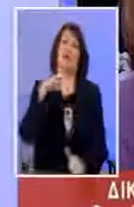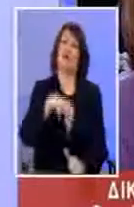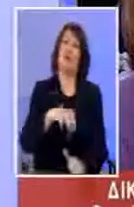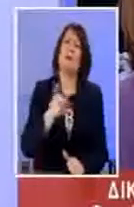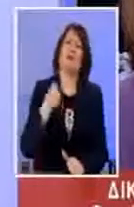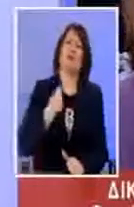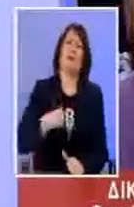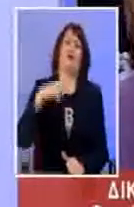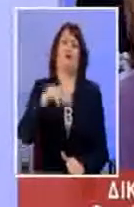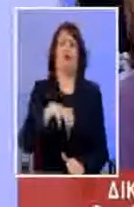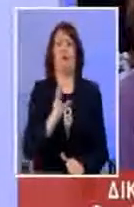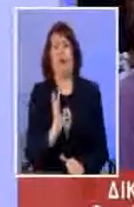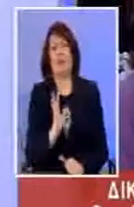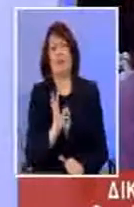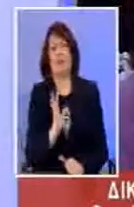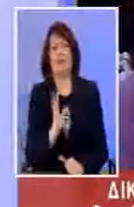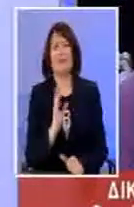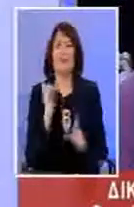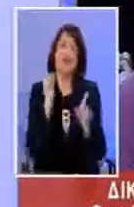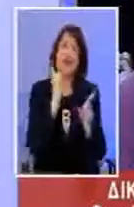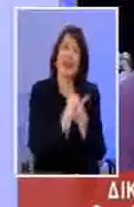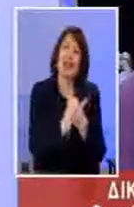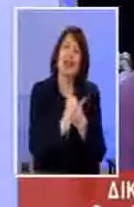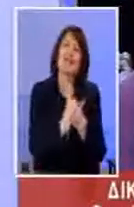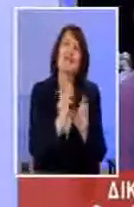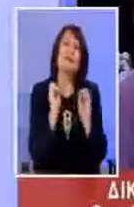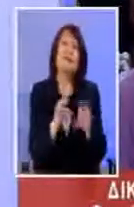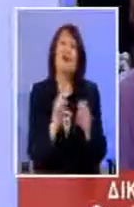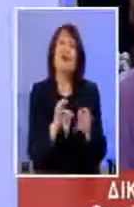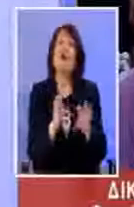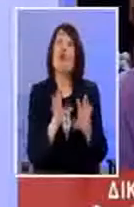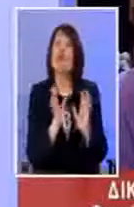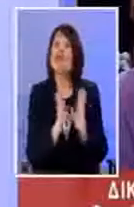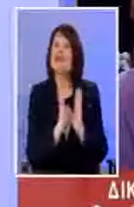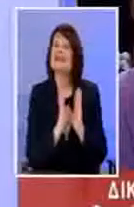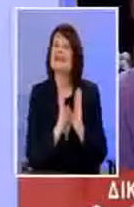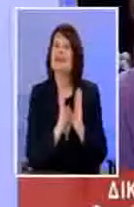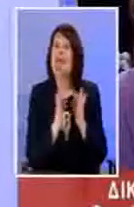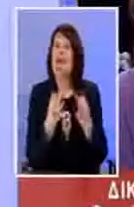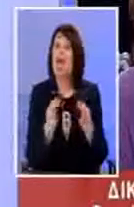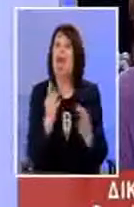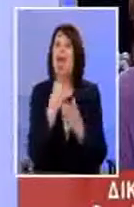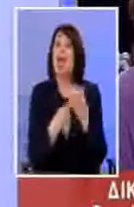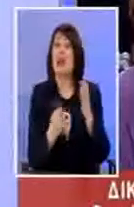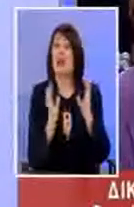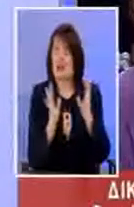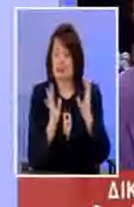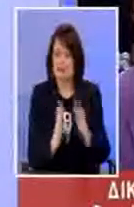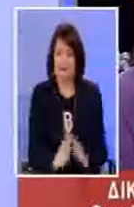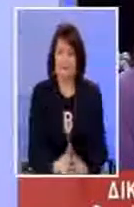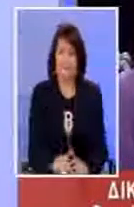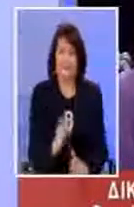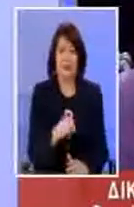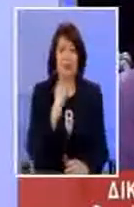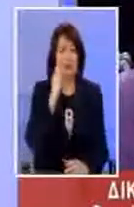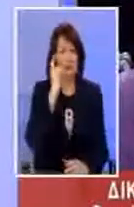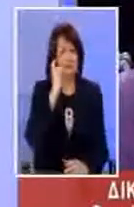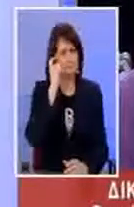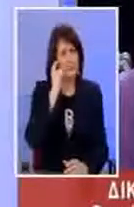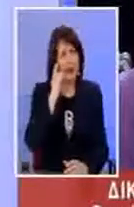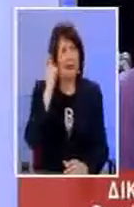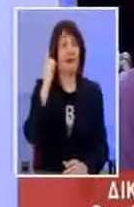είτε είναι στο δημόσιο τομέα και κυρίως στην ίδια την πληροφορία. τότε λοιπόν μου γεννήθηκε μία